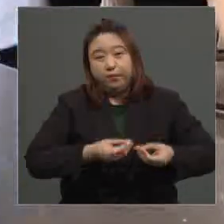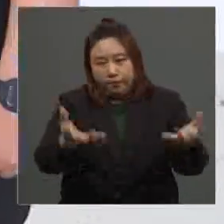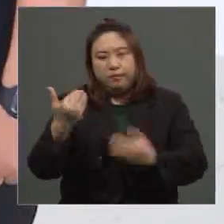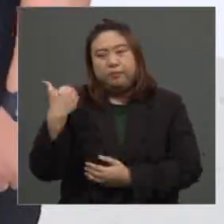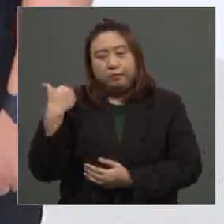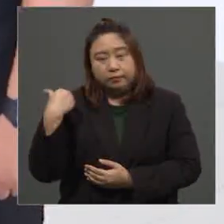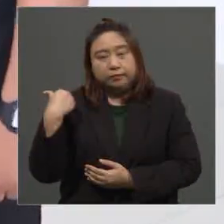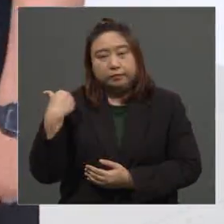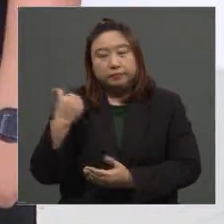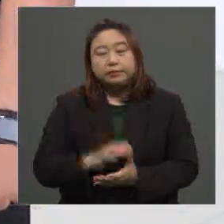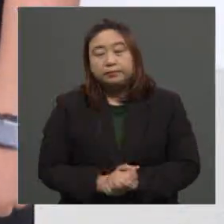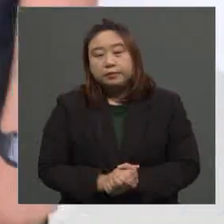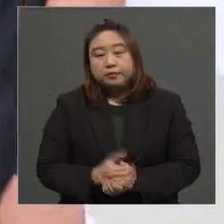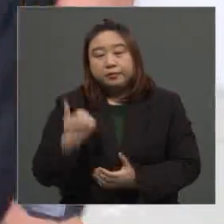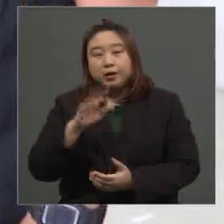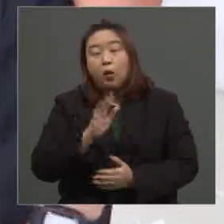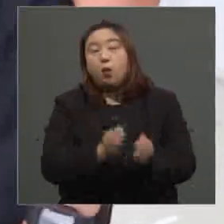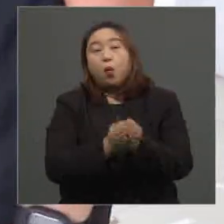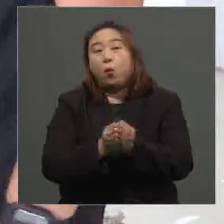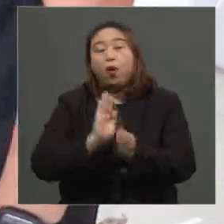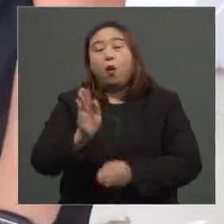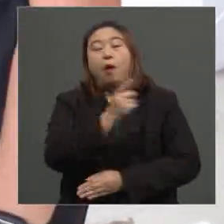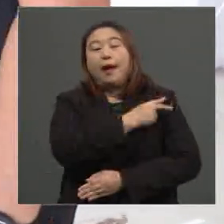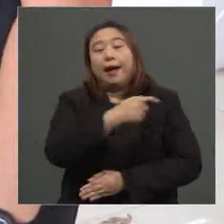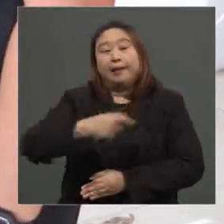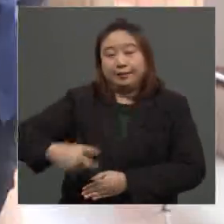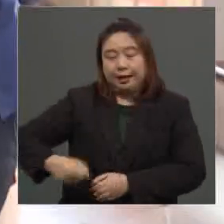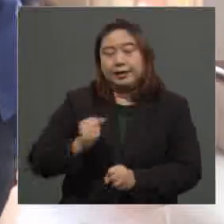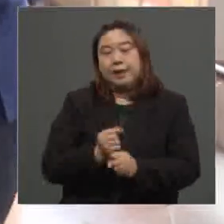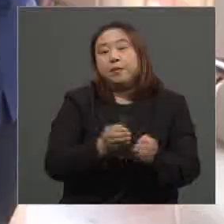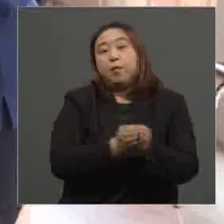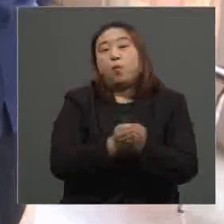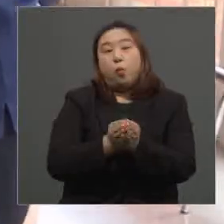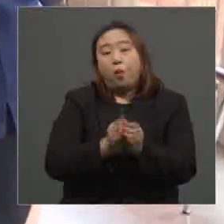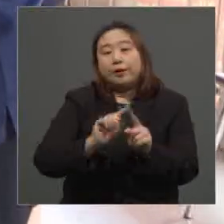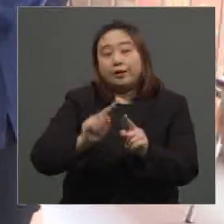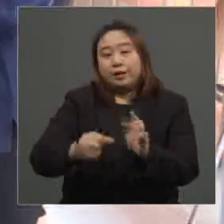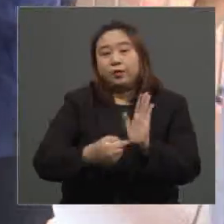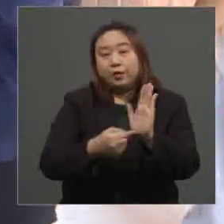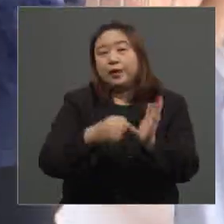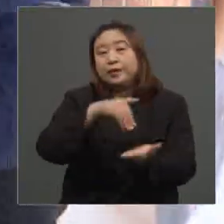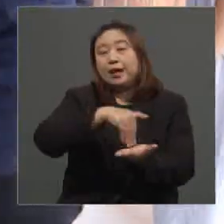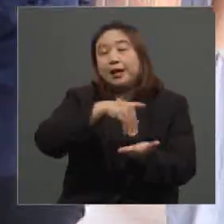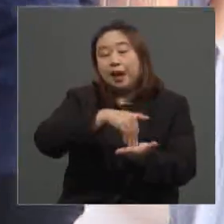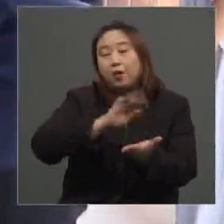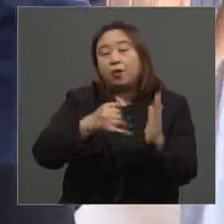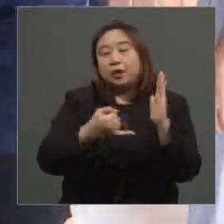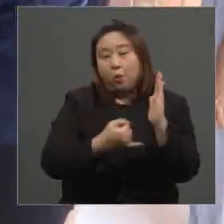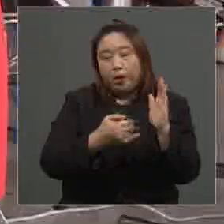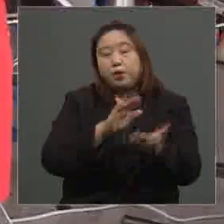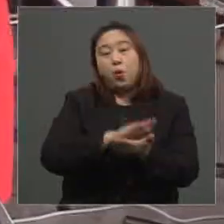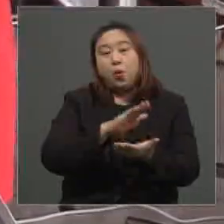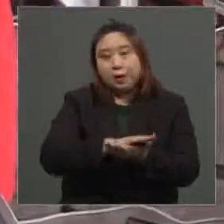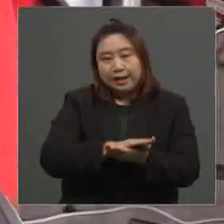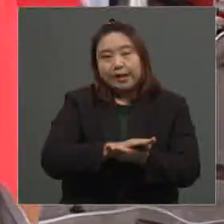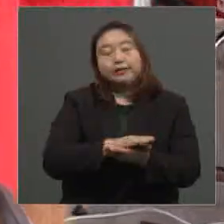เนื่องนะครับซึ่งก็รวมถึงโรงครัวพระราชทานที่จัดตั้งครัวสนามในหลายจุดอย่างเช่นที่ศาลากลางจังหวัดที่โรงเรียนราชประชานุเคราะห์